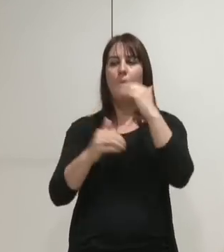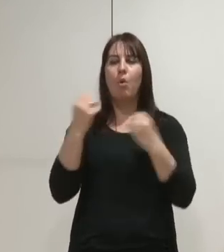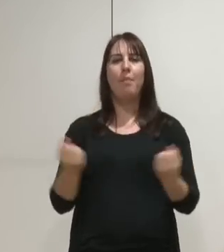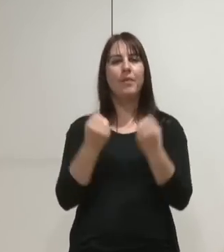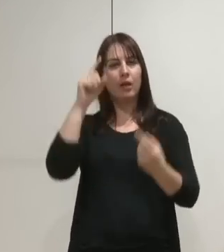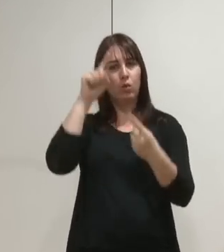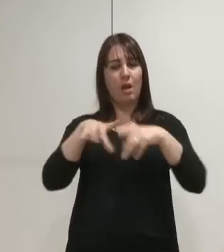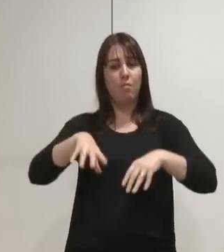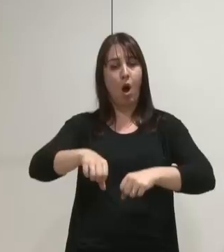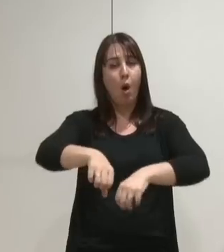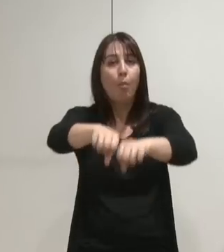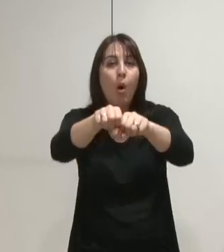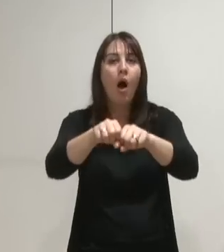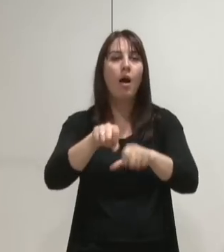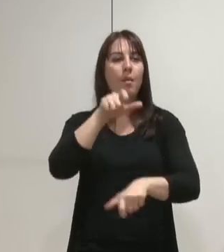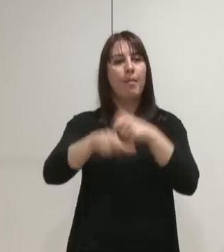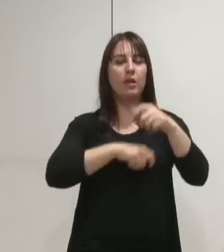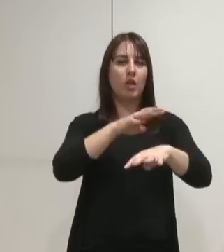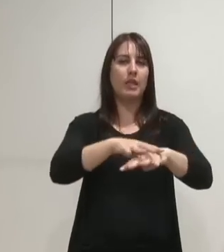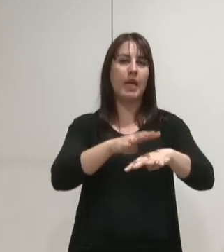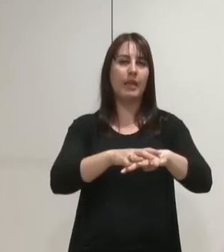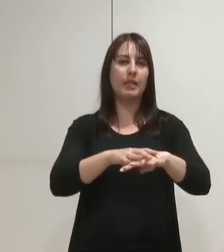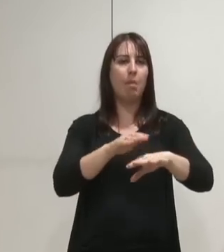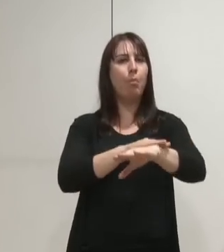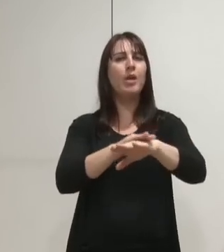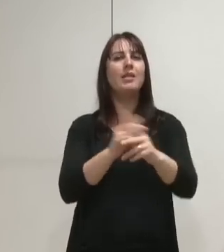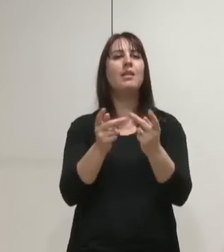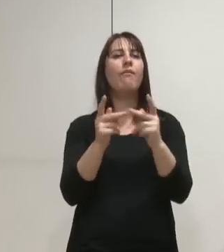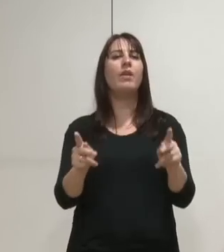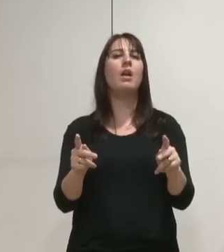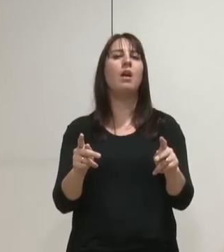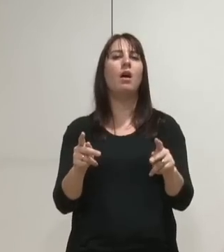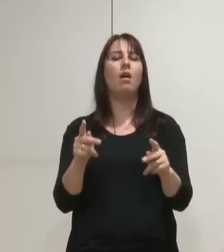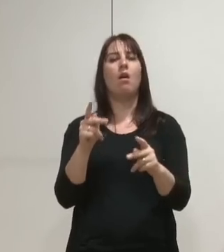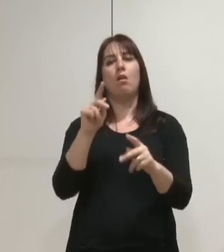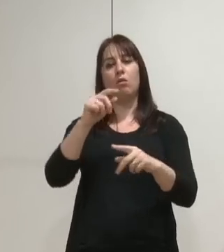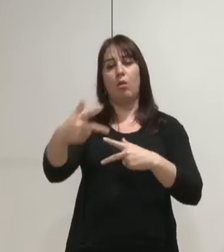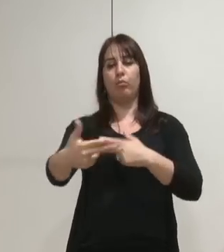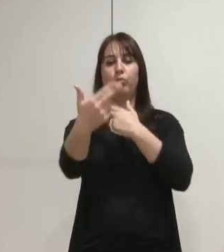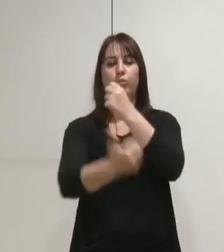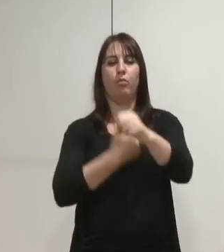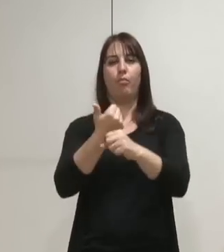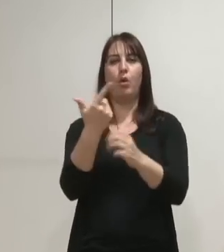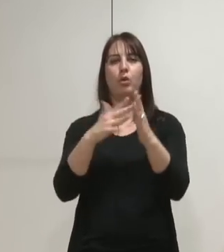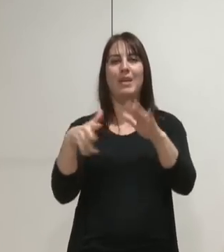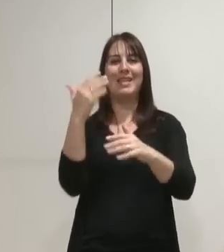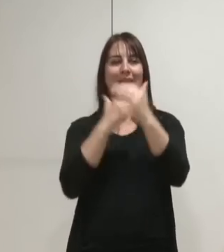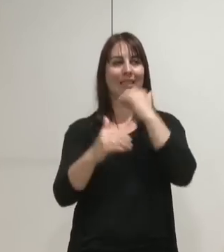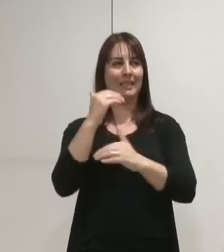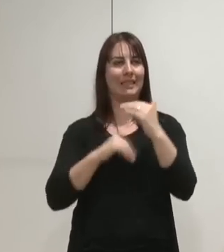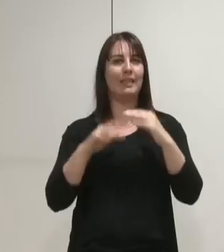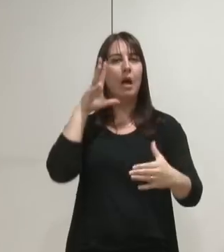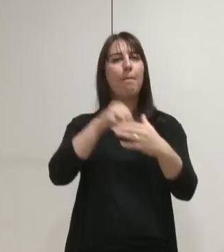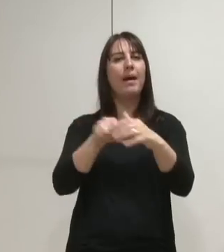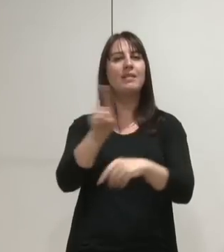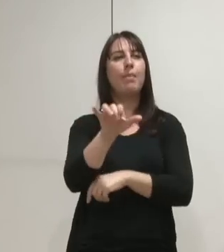l'emploi pour les habitants des quartiers politiques de la ville donc c'est le plan de financement 2015 qui ne prend pas part